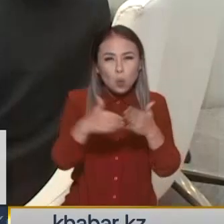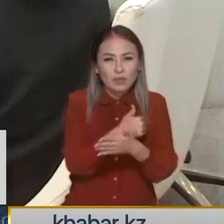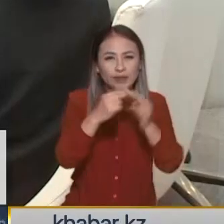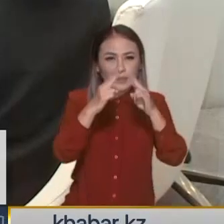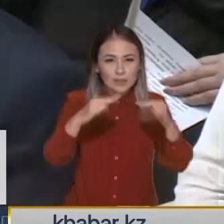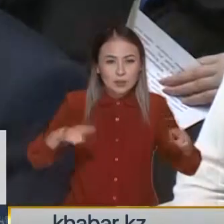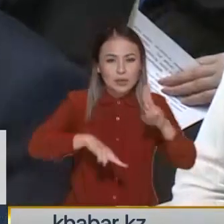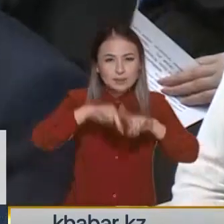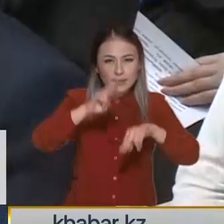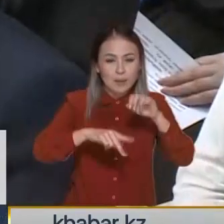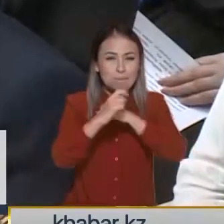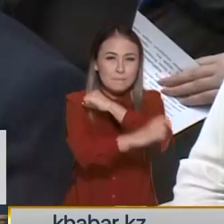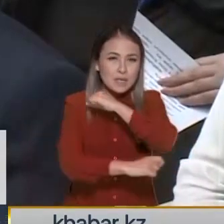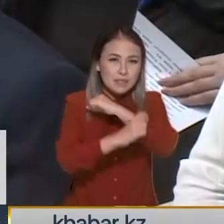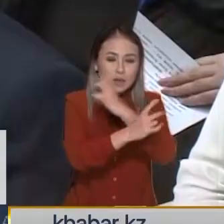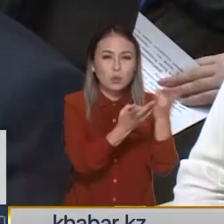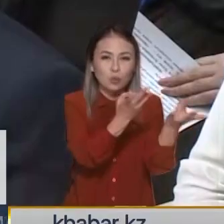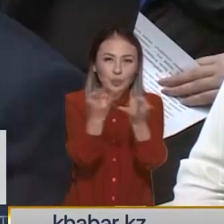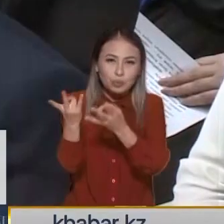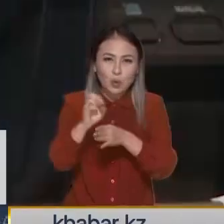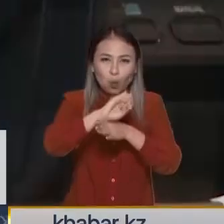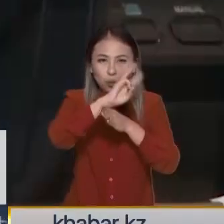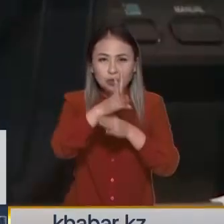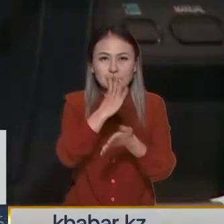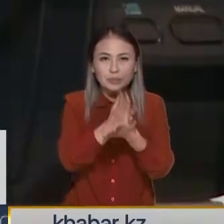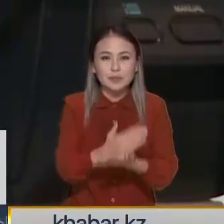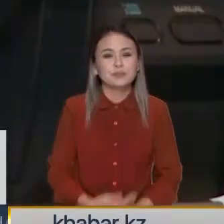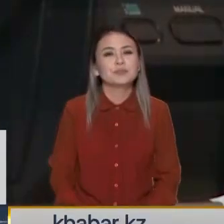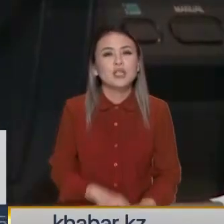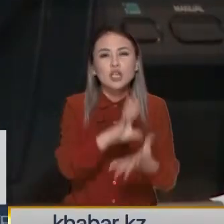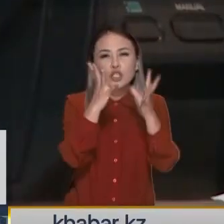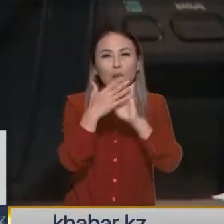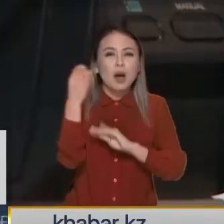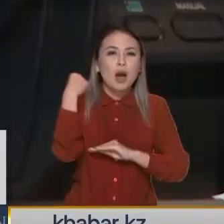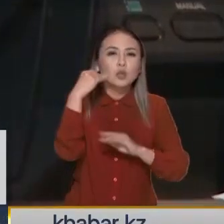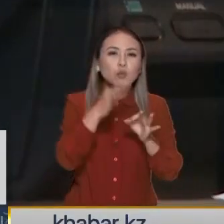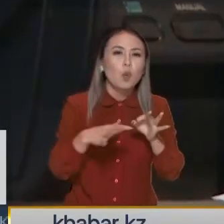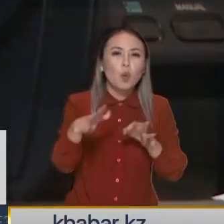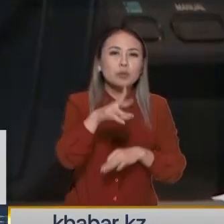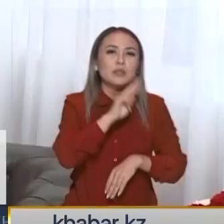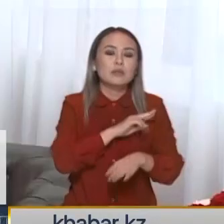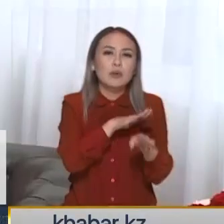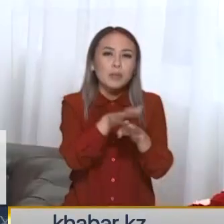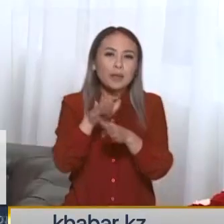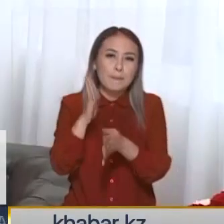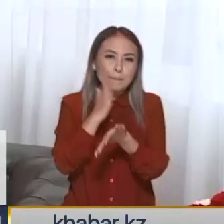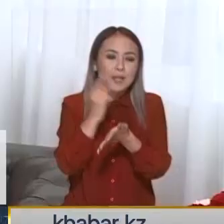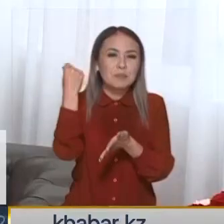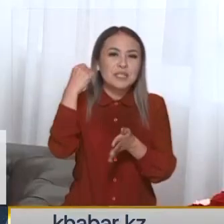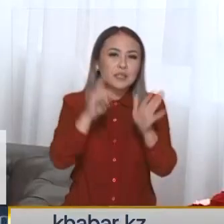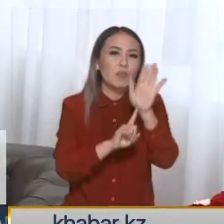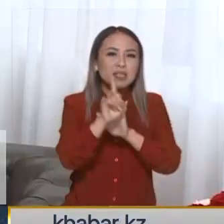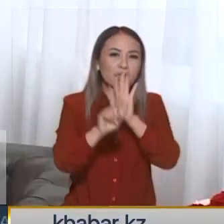салынып, қажетті материалдық техникалық жарақтармен қамтамасыз етіліп жатыр. Жалпы Ақтөбе облысында да бірқатар жұмыстар атқарып келеміз. Президент